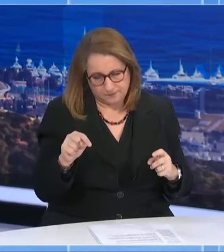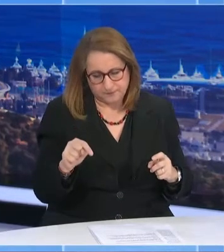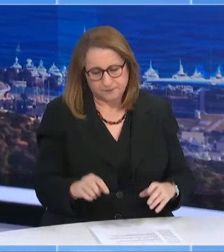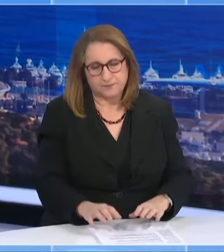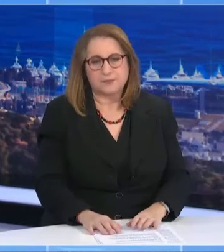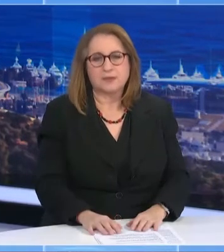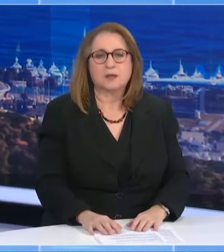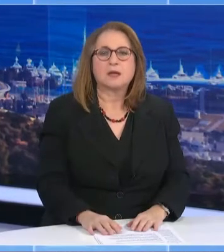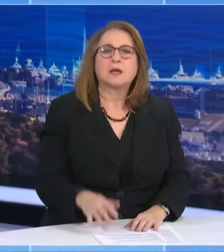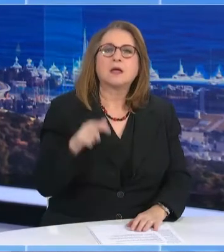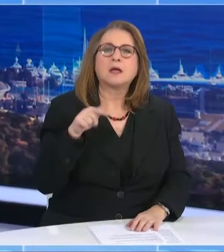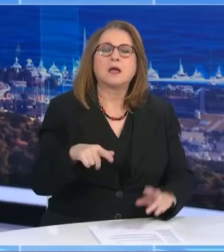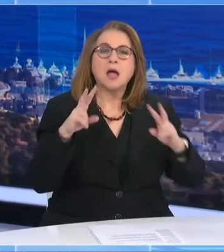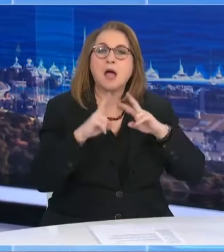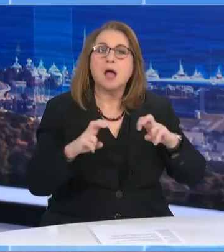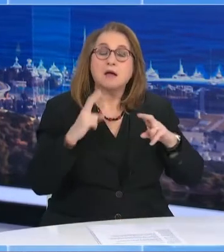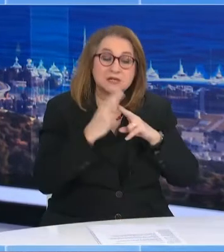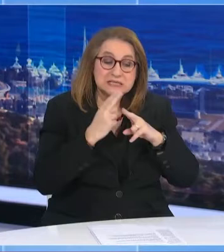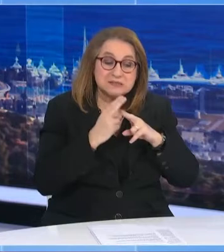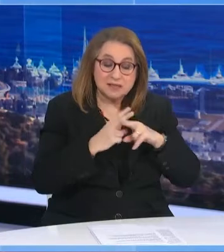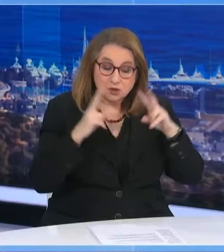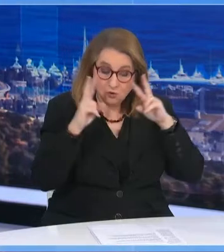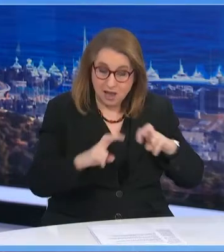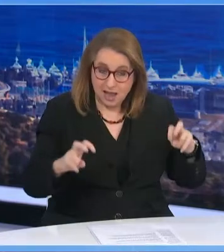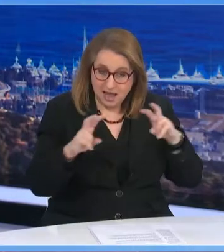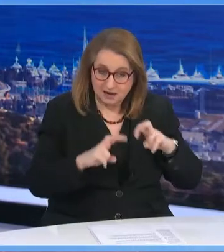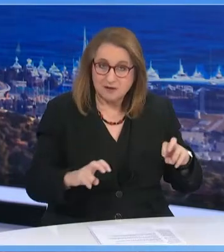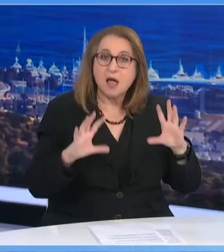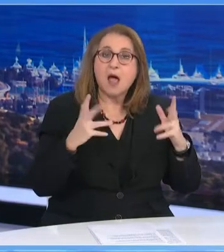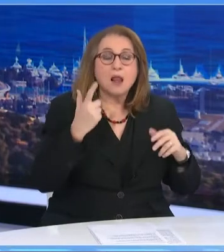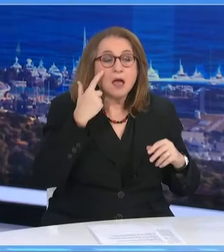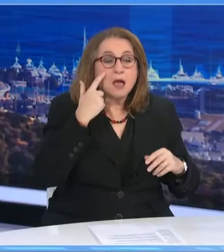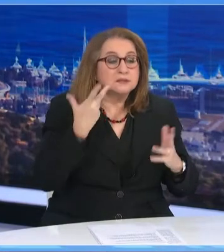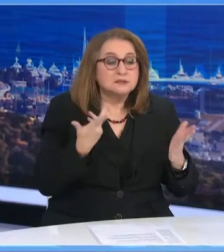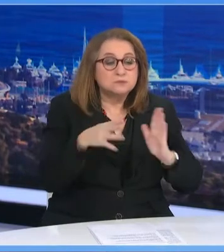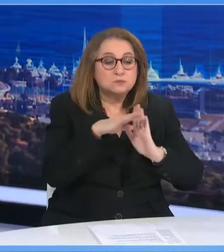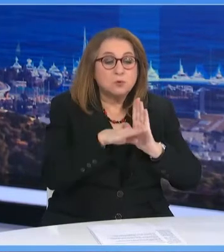και καθοριστικός παράγων για την εφαρμογή του προγράμματος εμβολιασμού